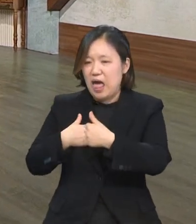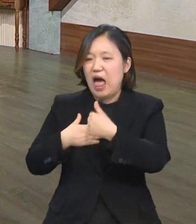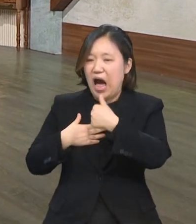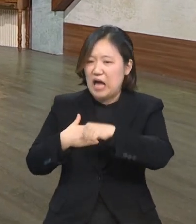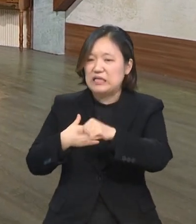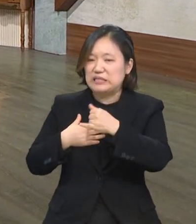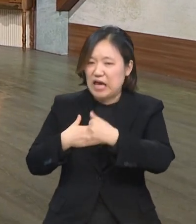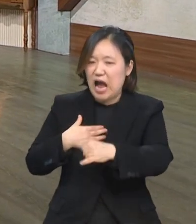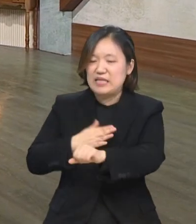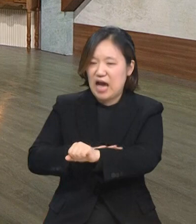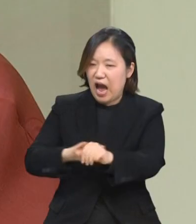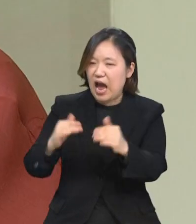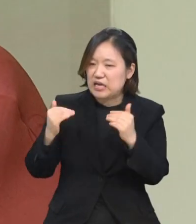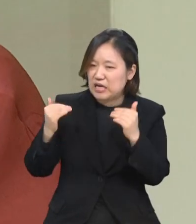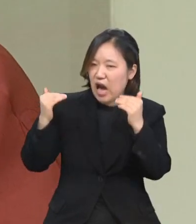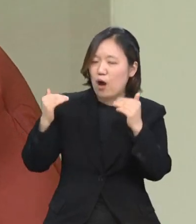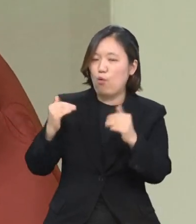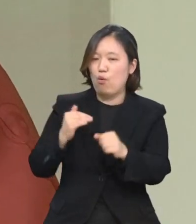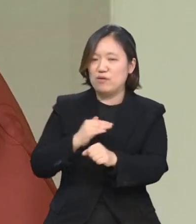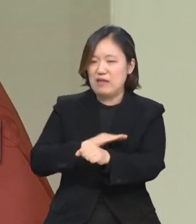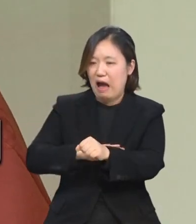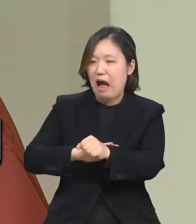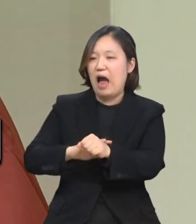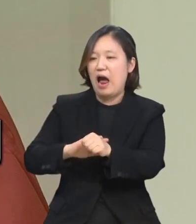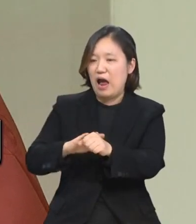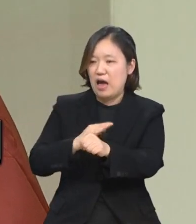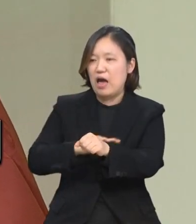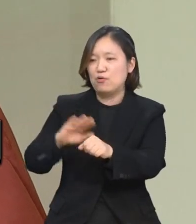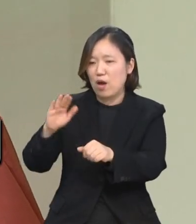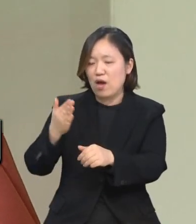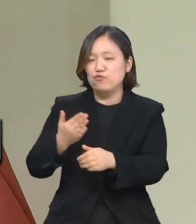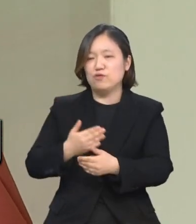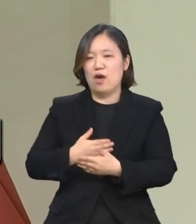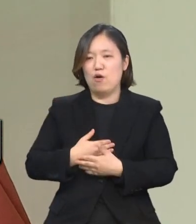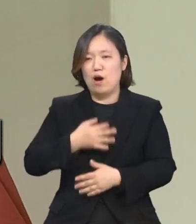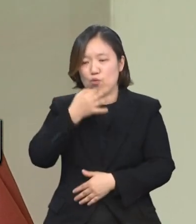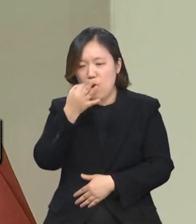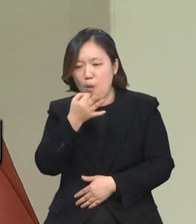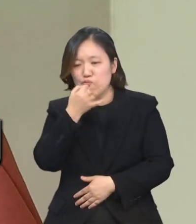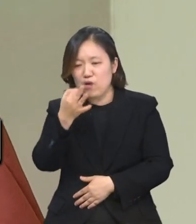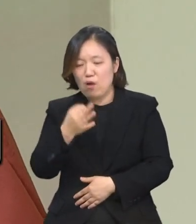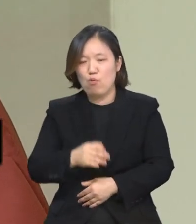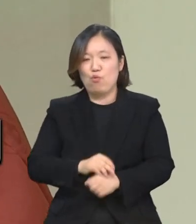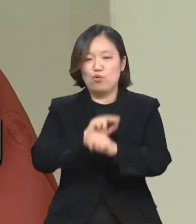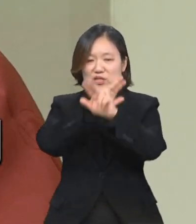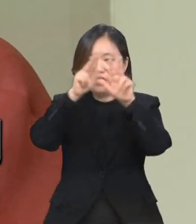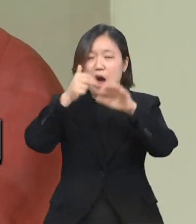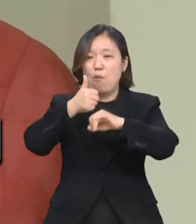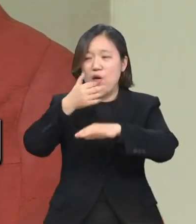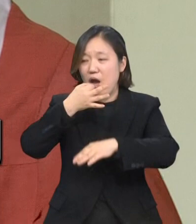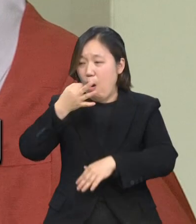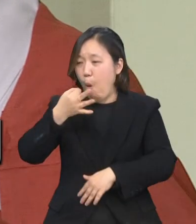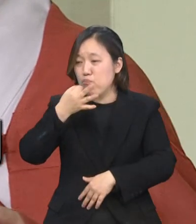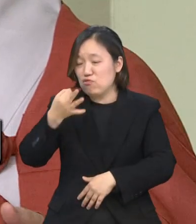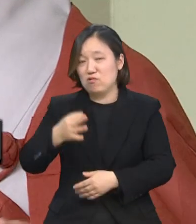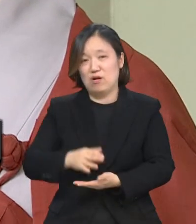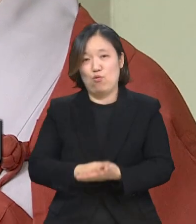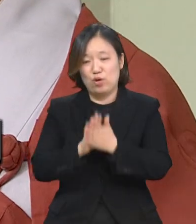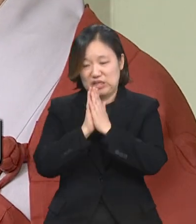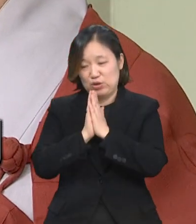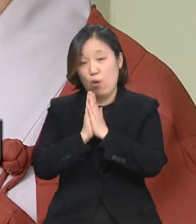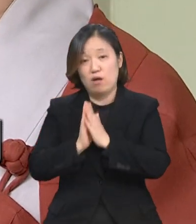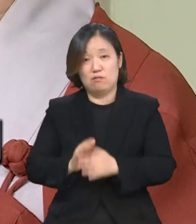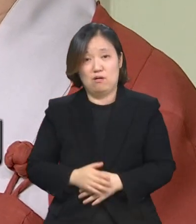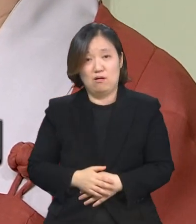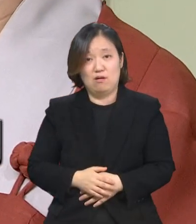주십시오 자식들 잘 되게 해 주십시오 저렇게 평생 지장보살 염불을 하고 그렇게 젊었을 때부터